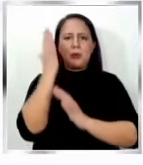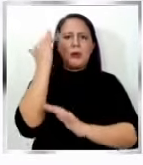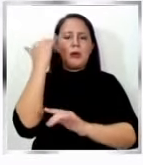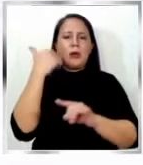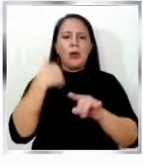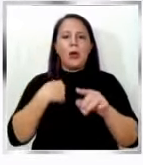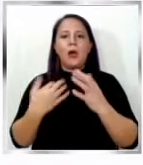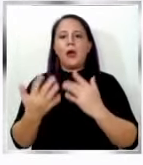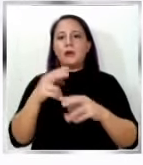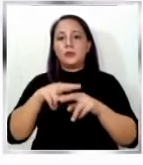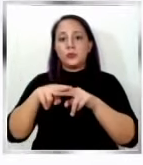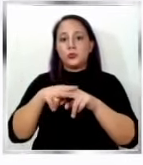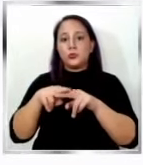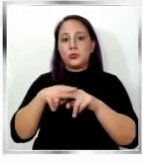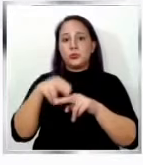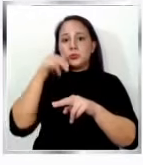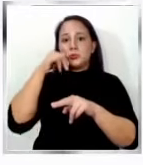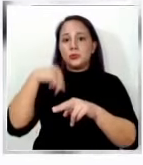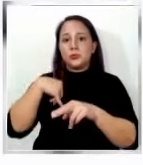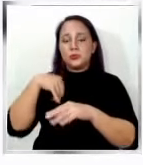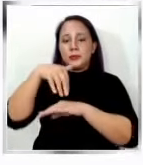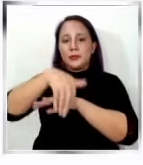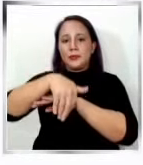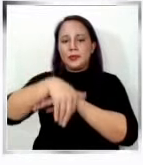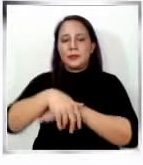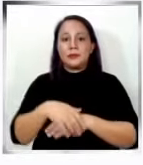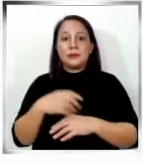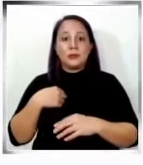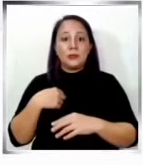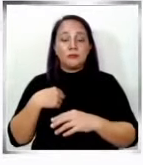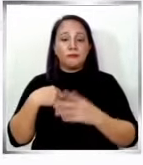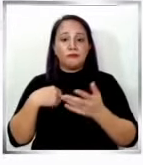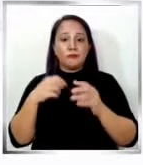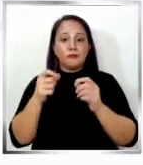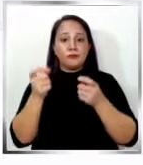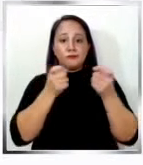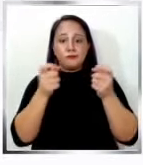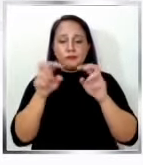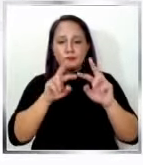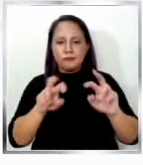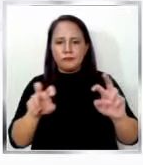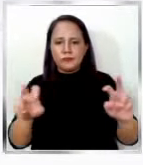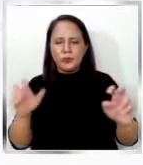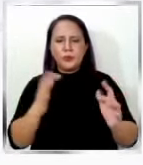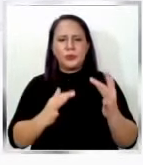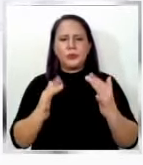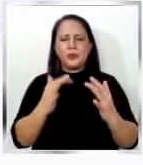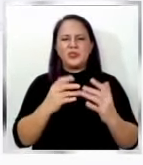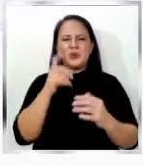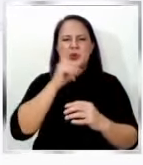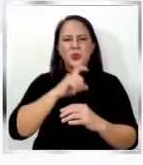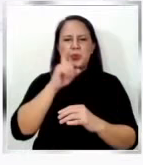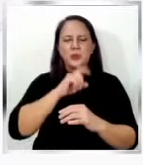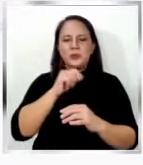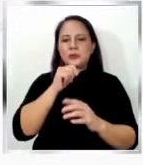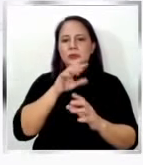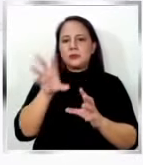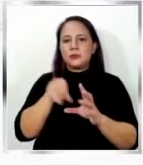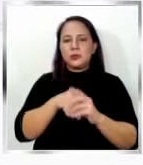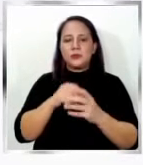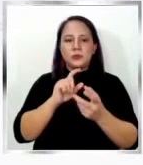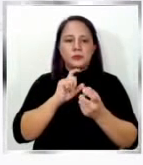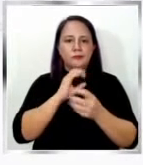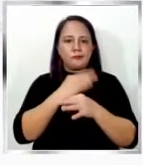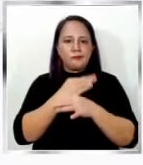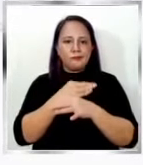kagabi. Iniimbestigahan na ng MRT 3 ang pag-apoy ng tren na luma na at di pakasama sa kanilang general overhaul. Nakatutok si